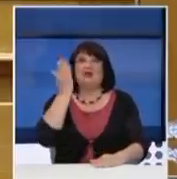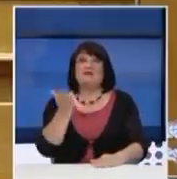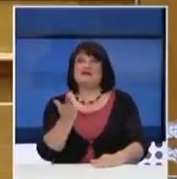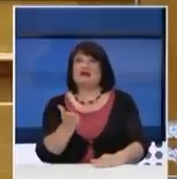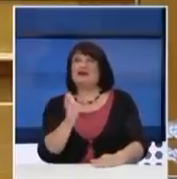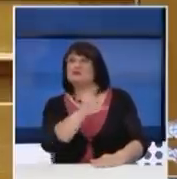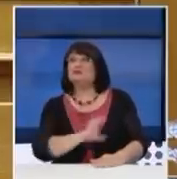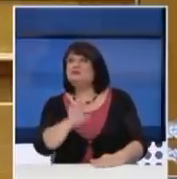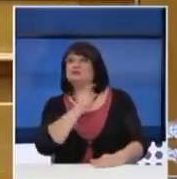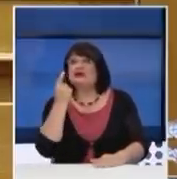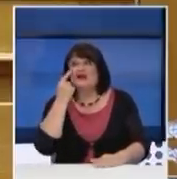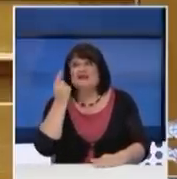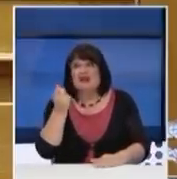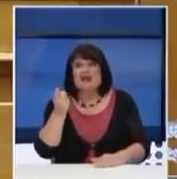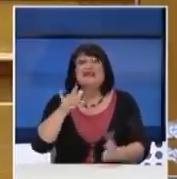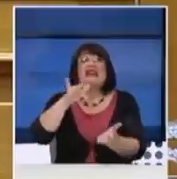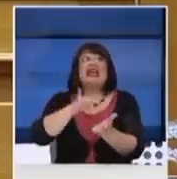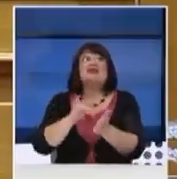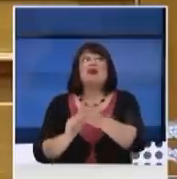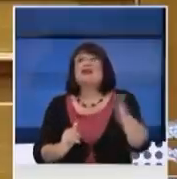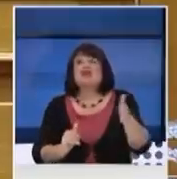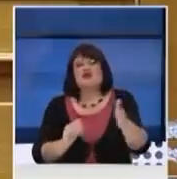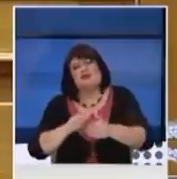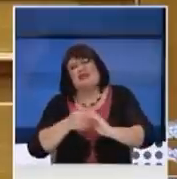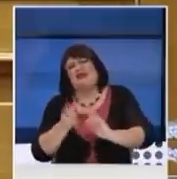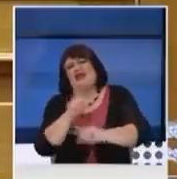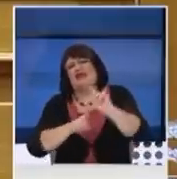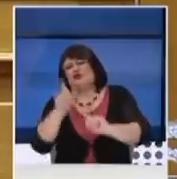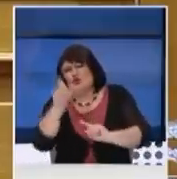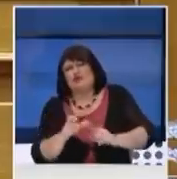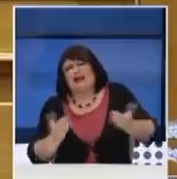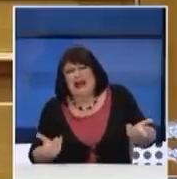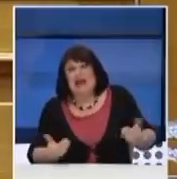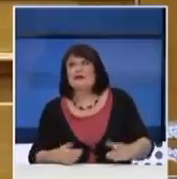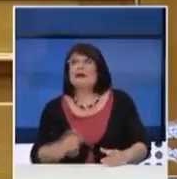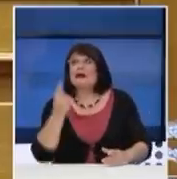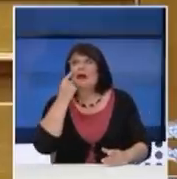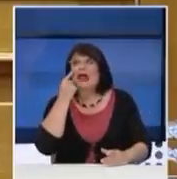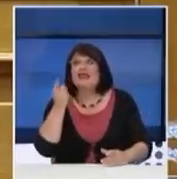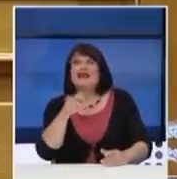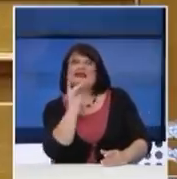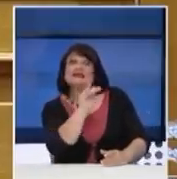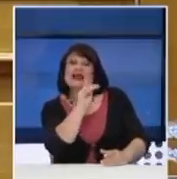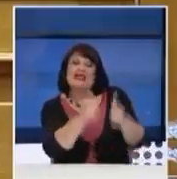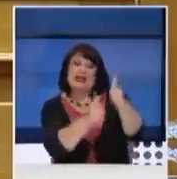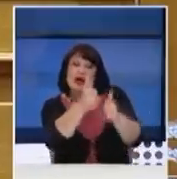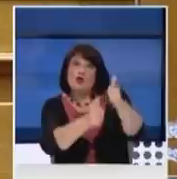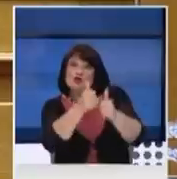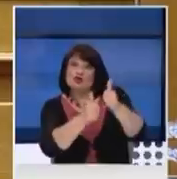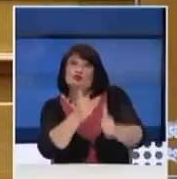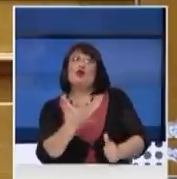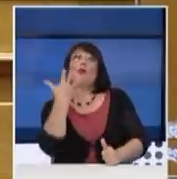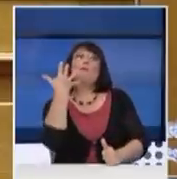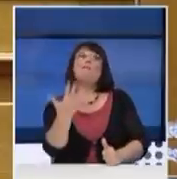Μπασιά. Και αν δεν καλώς είναι και κεντροαριστερός, δικό σας πρέπει να είναι άνθρωπος. Δεν με ενδιαφέρει, αλλά ήταν εκεί. Ζήτησε να προκηρύξει διαγωνισμό σε